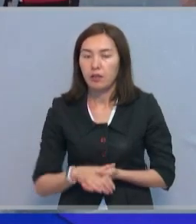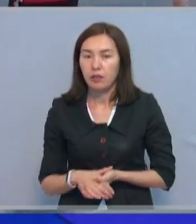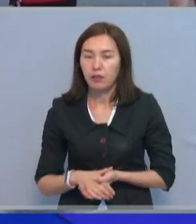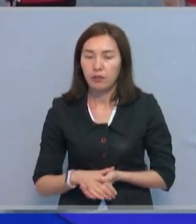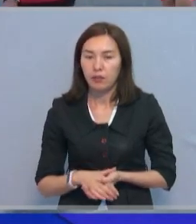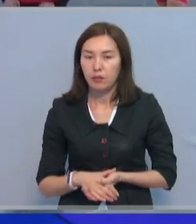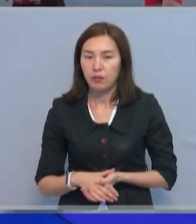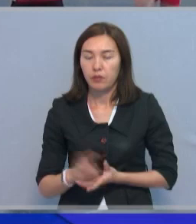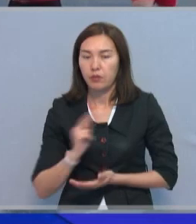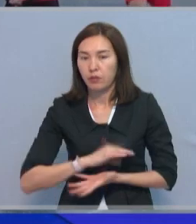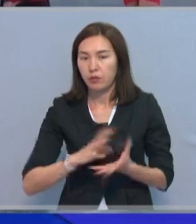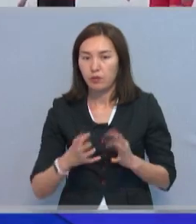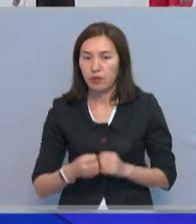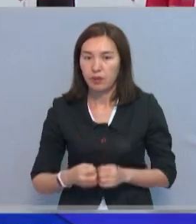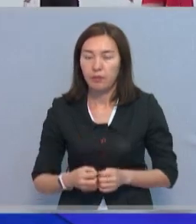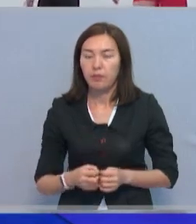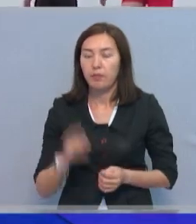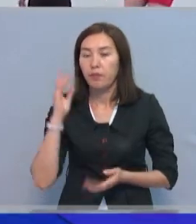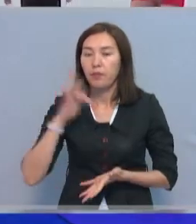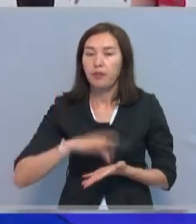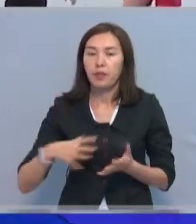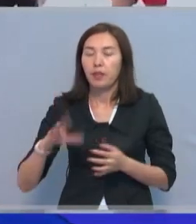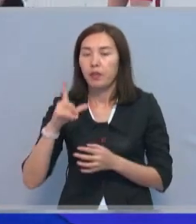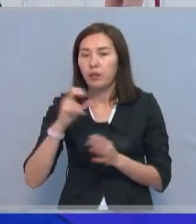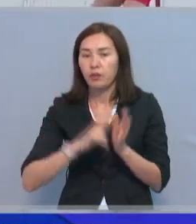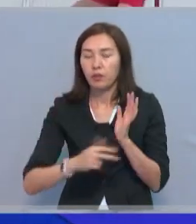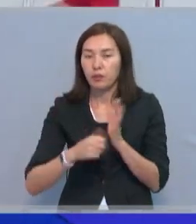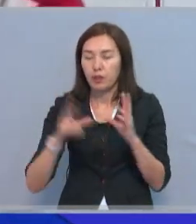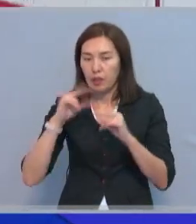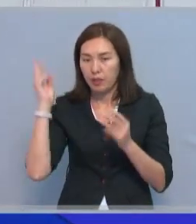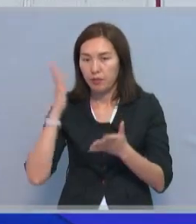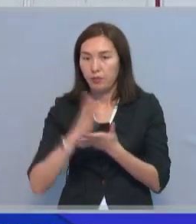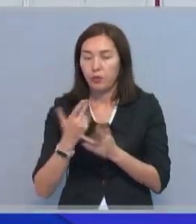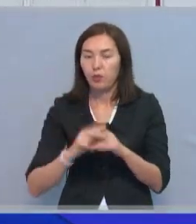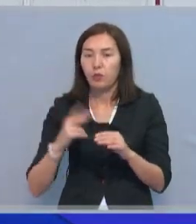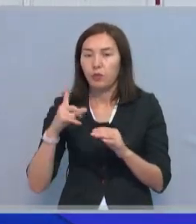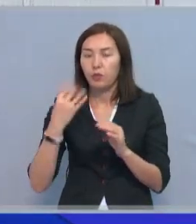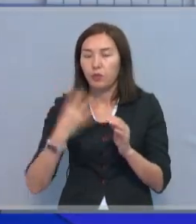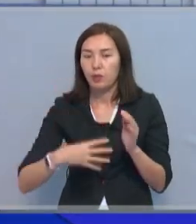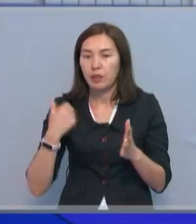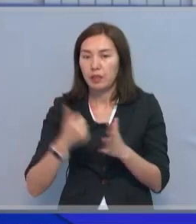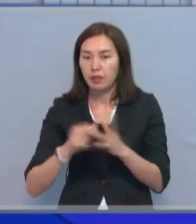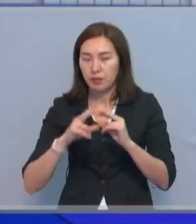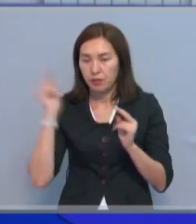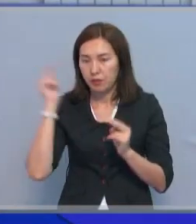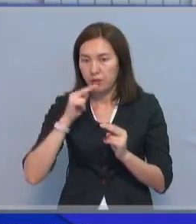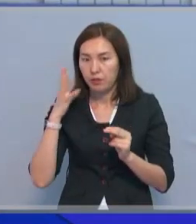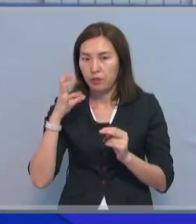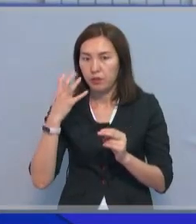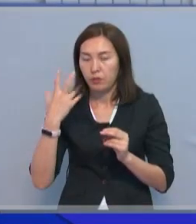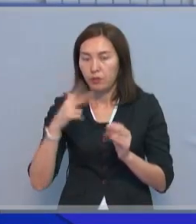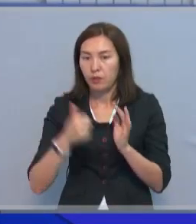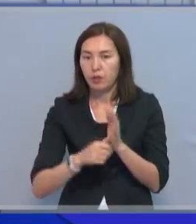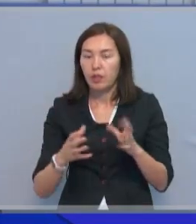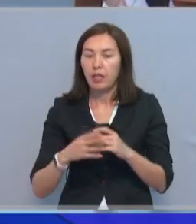Осының бәрі әйтеуір еңбегіміздің арқасы. Шымкентте жалпы 186 мектеп бар, оның ішінде 140-қа жуық білім ордасынан